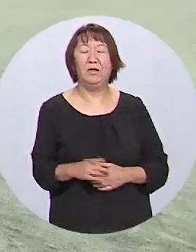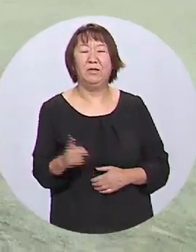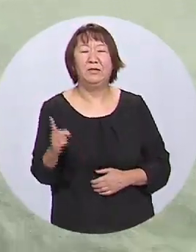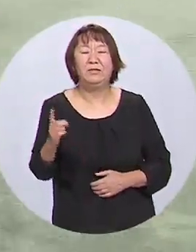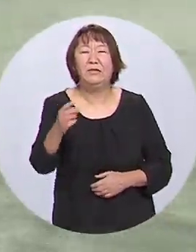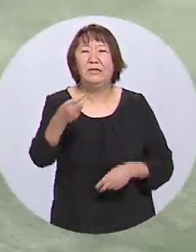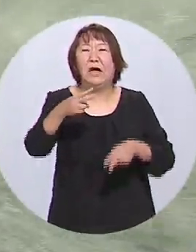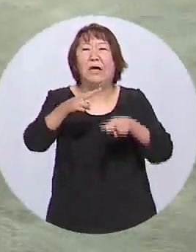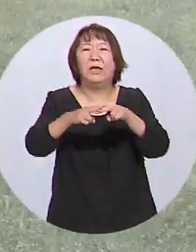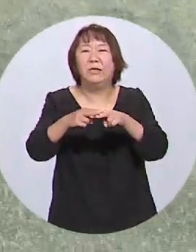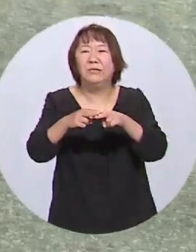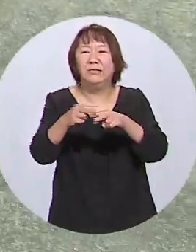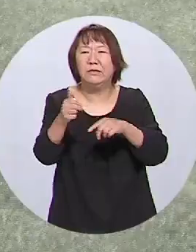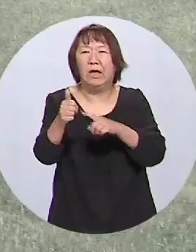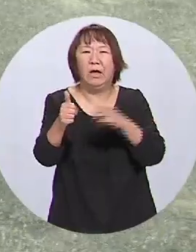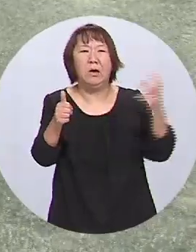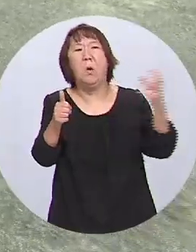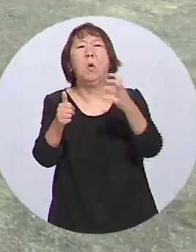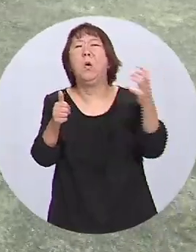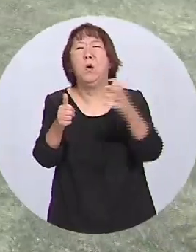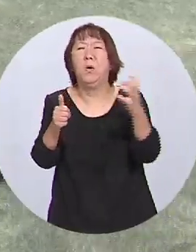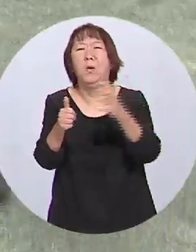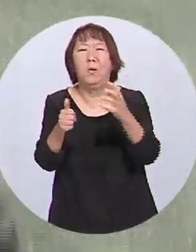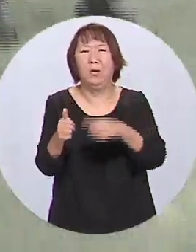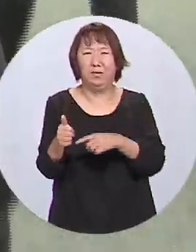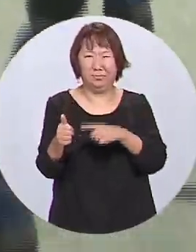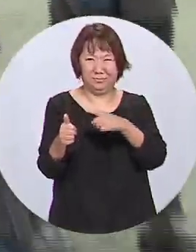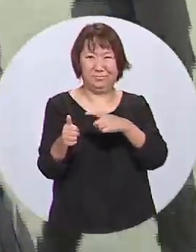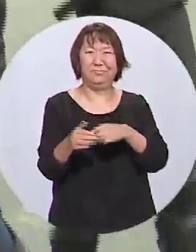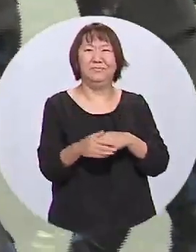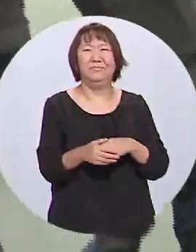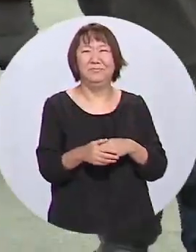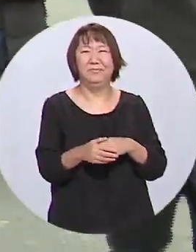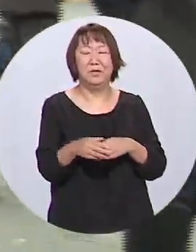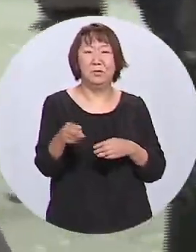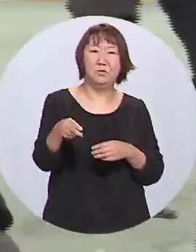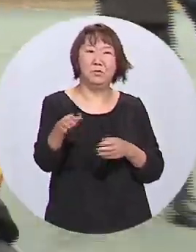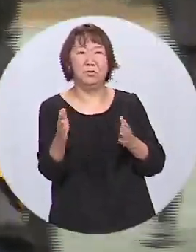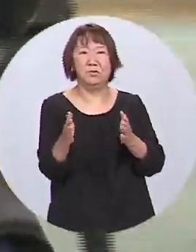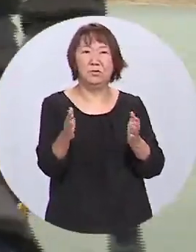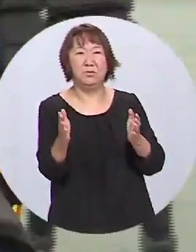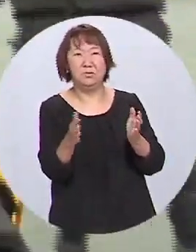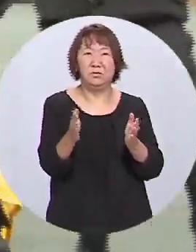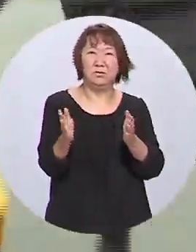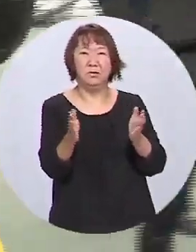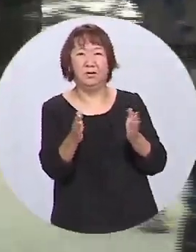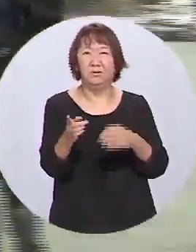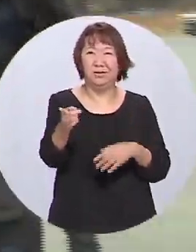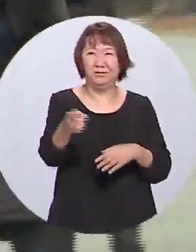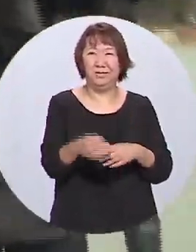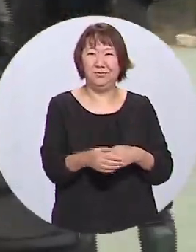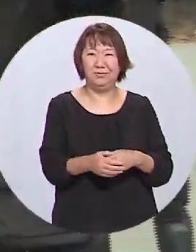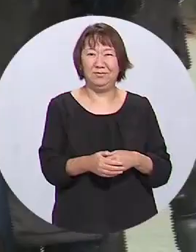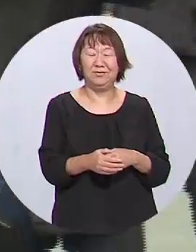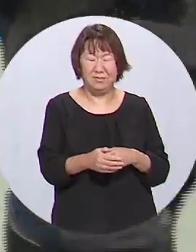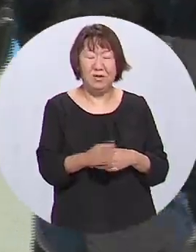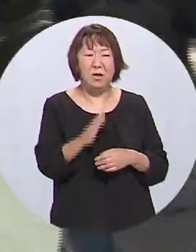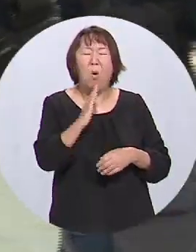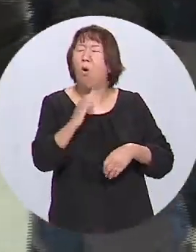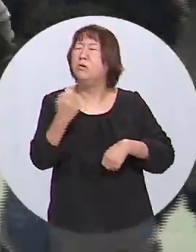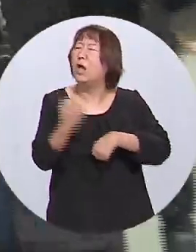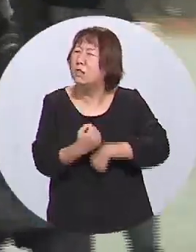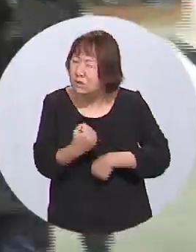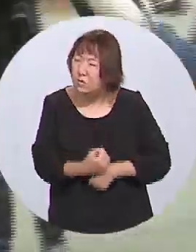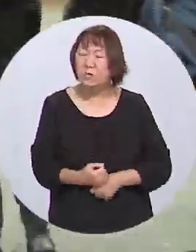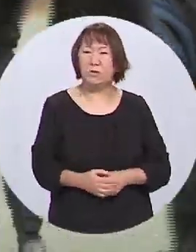金井さん、怒鳴られっぱなしじゃないですか。 はい、 ちょっとフラフラしてますよ、ね、 これ本当にきついんです